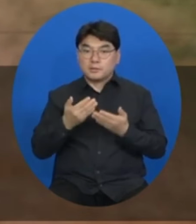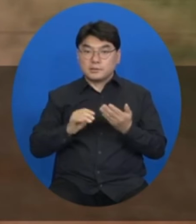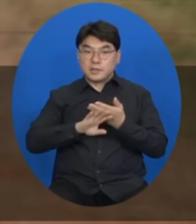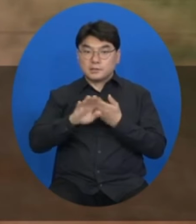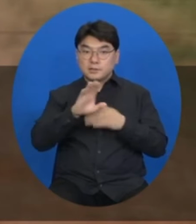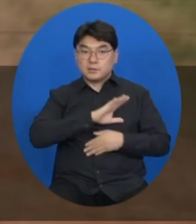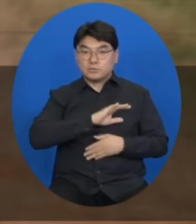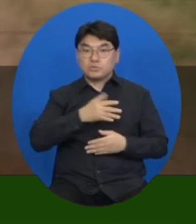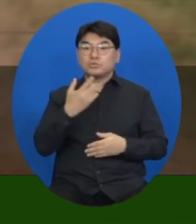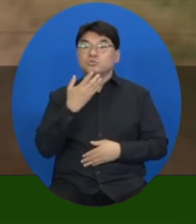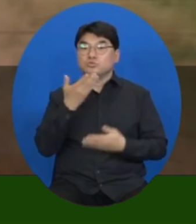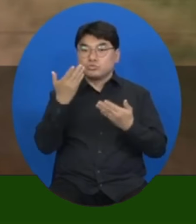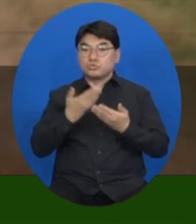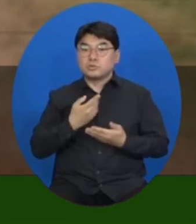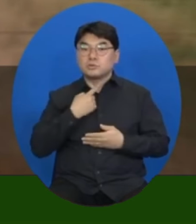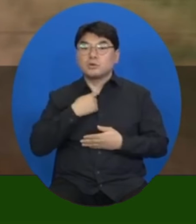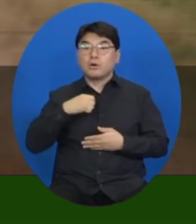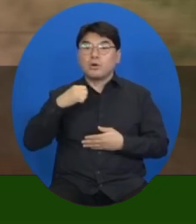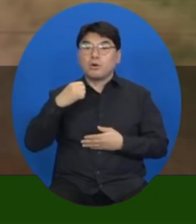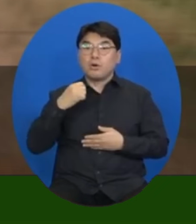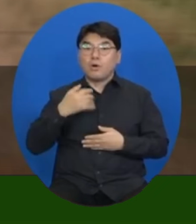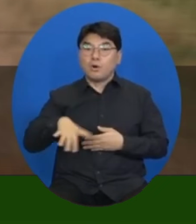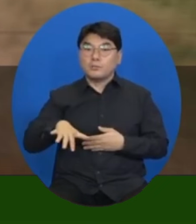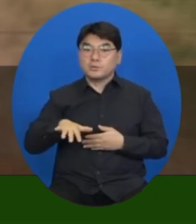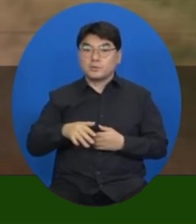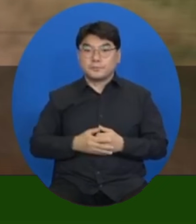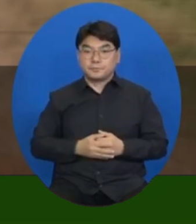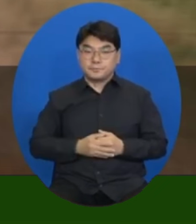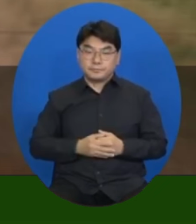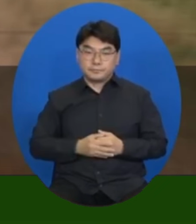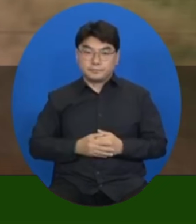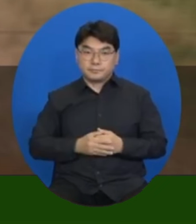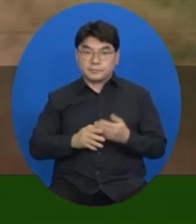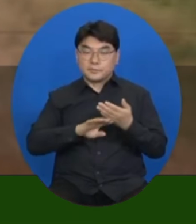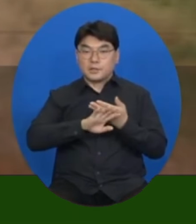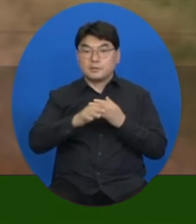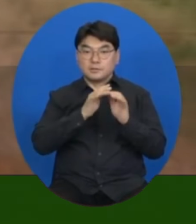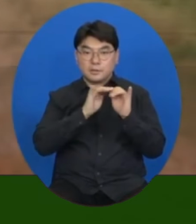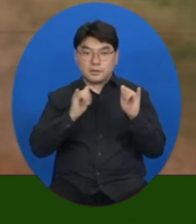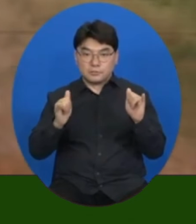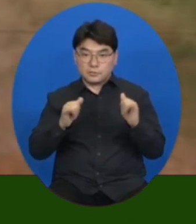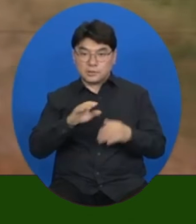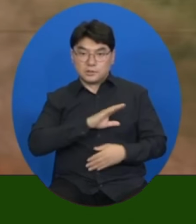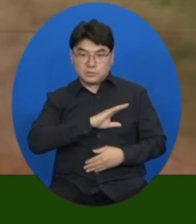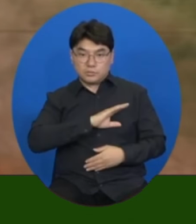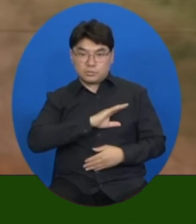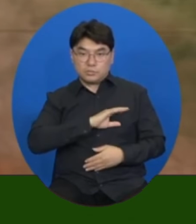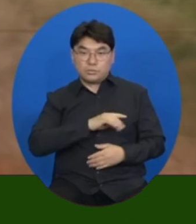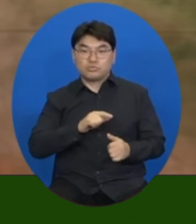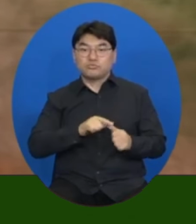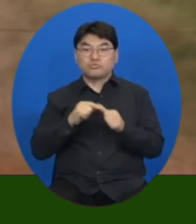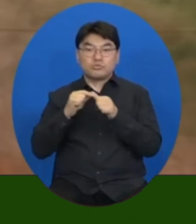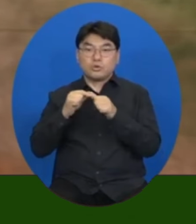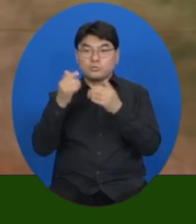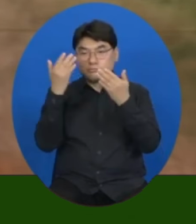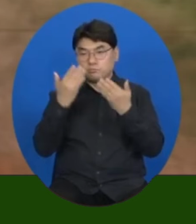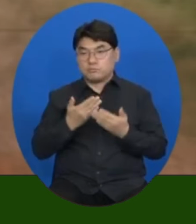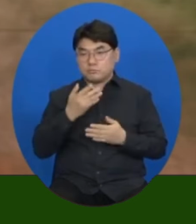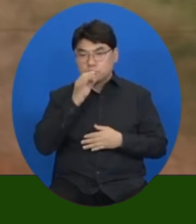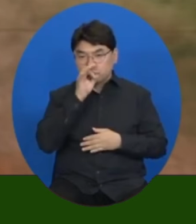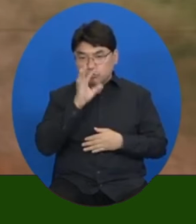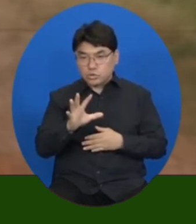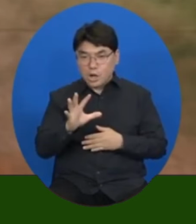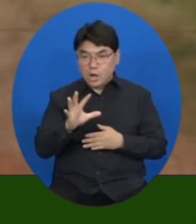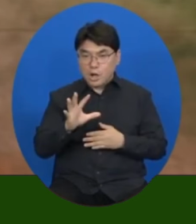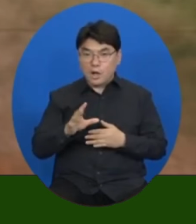없음이라 하였더라 아멘이 다른 이름으로는 구원을 줄 수가 없다요 구원이란 말에는 무엇인가